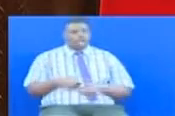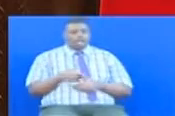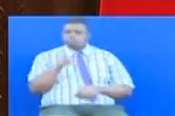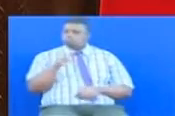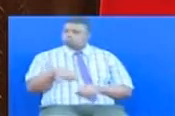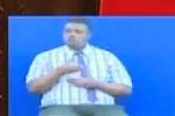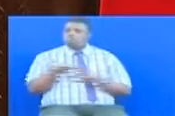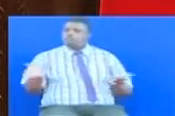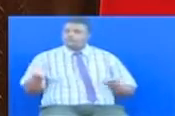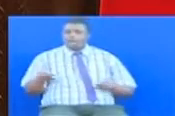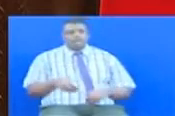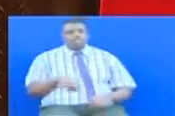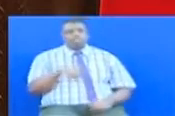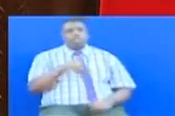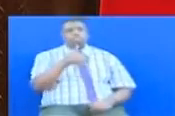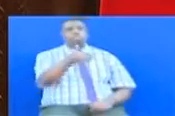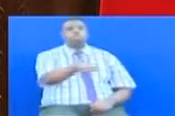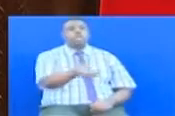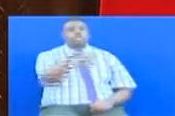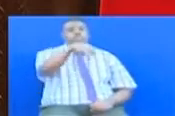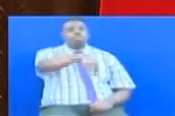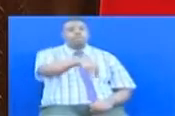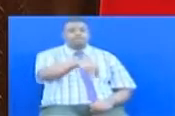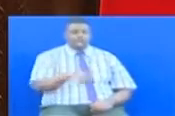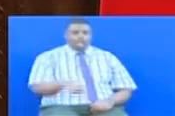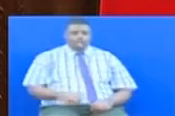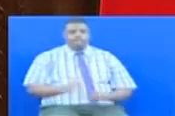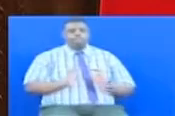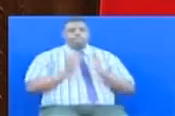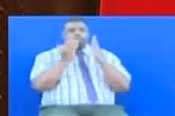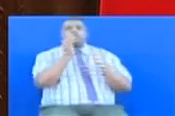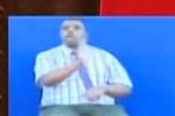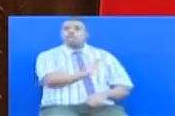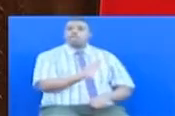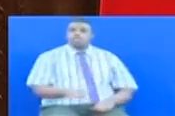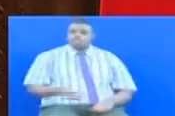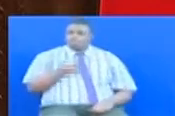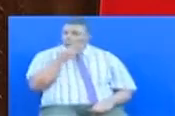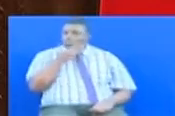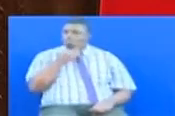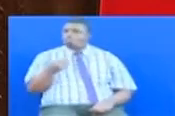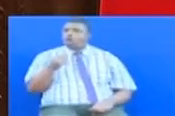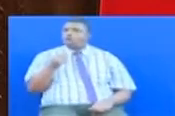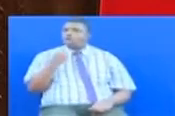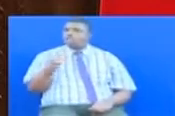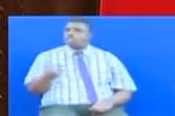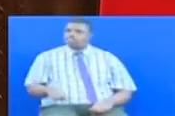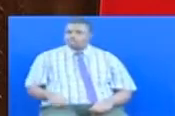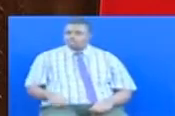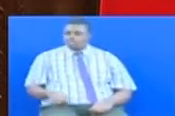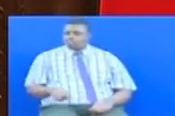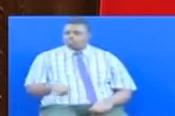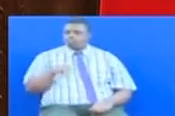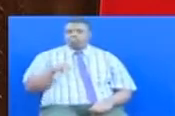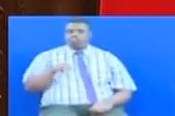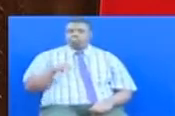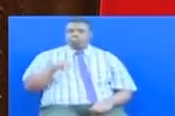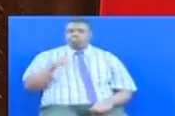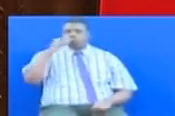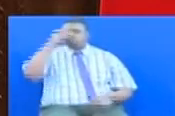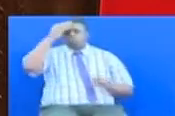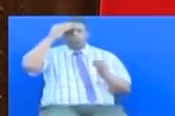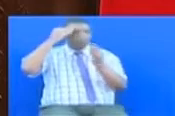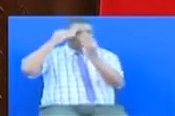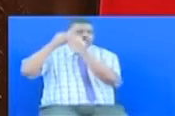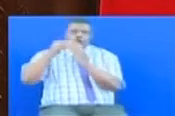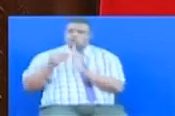atakayeweza kusimama mbele yake siku zote za maisha yake. Na Bwana anasema kama alivyomuongoza Musa ndivyo atakavyokuwa pamoja